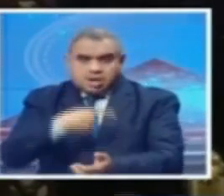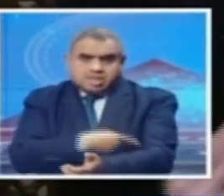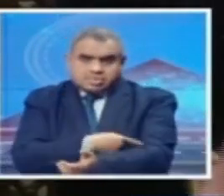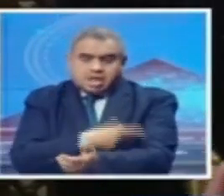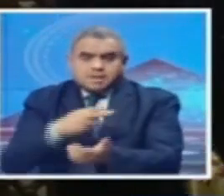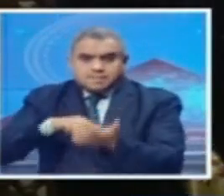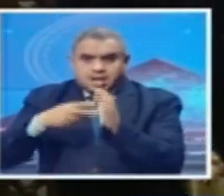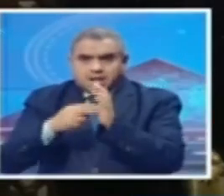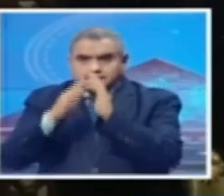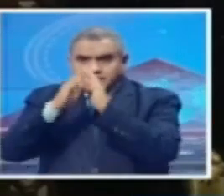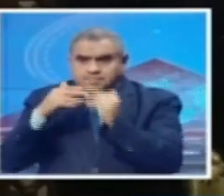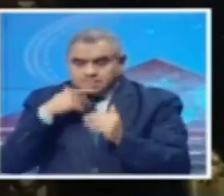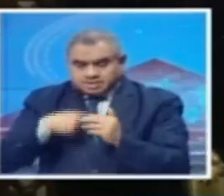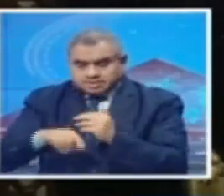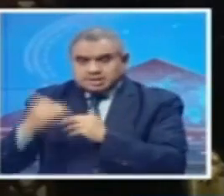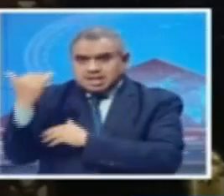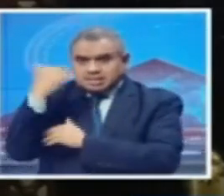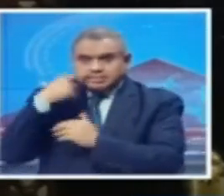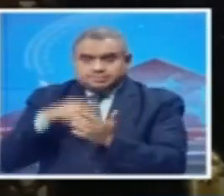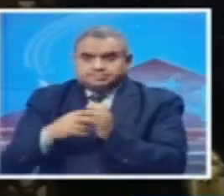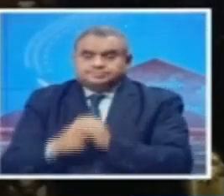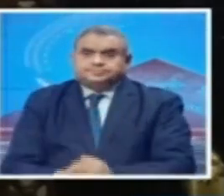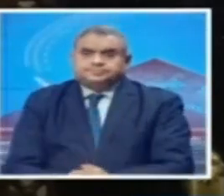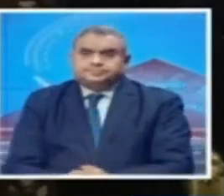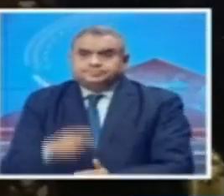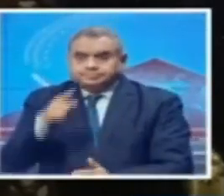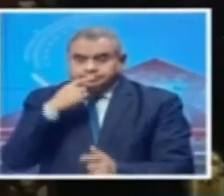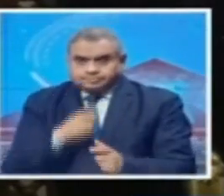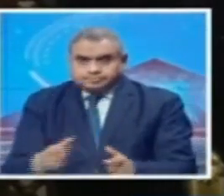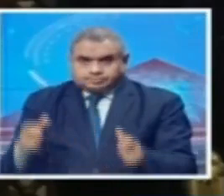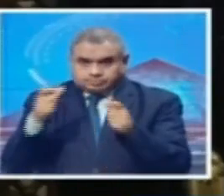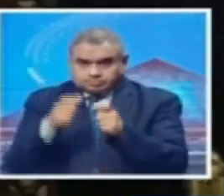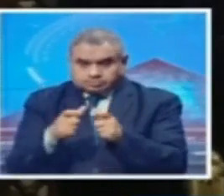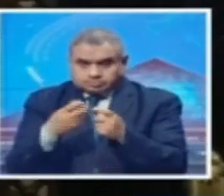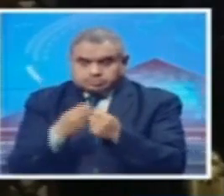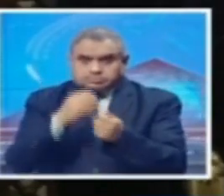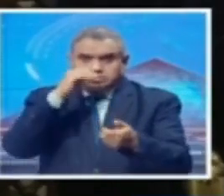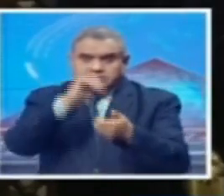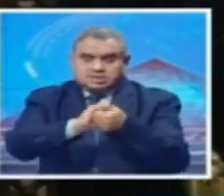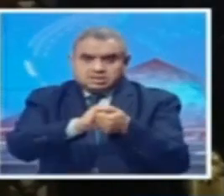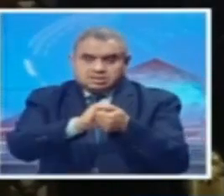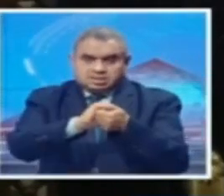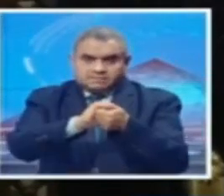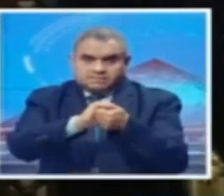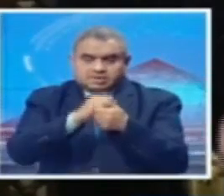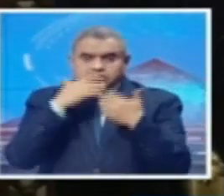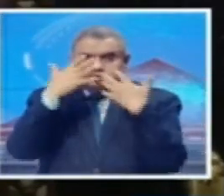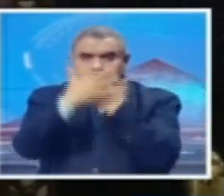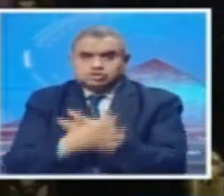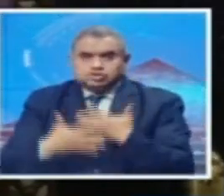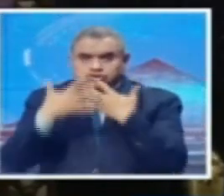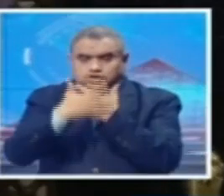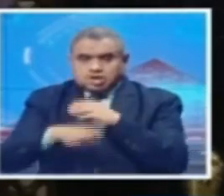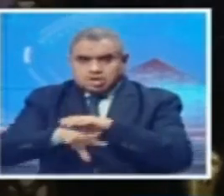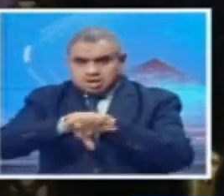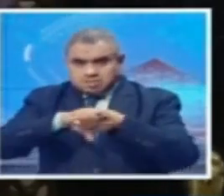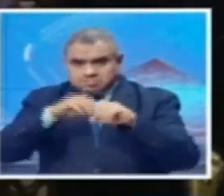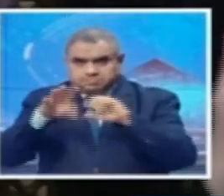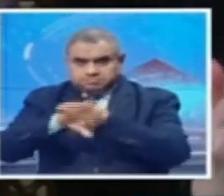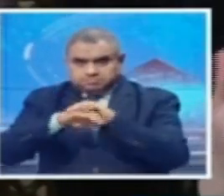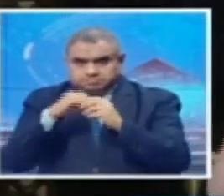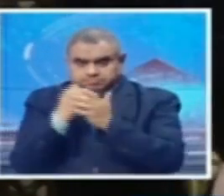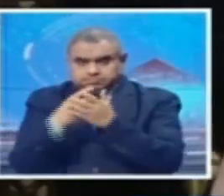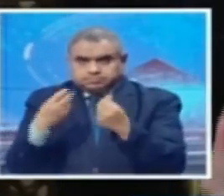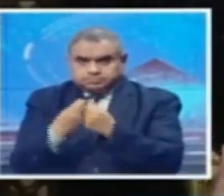مصر خلال الفترة المقبلة. نحن عقدنا اتفاقيات مع شركات بينها